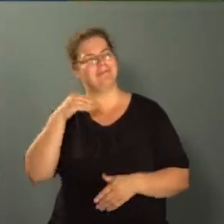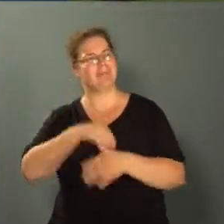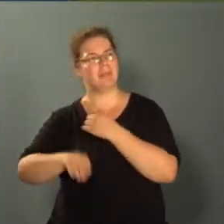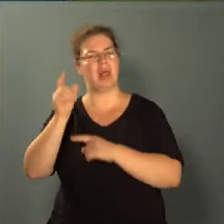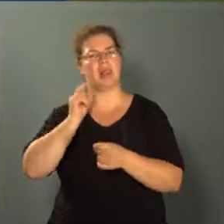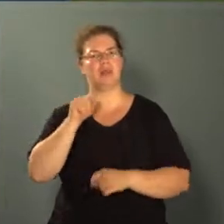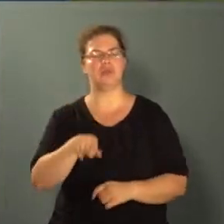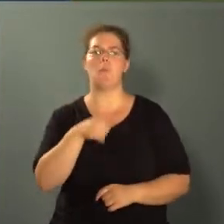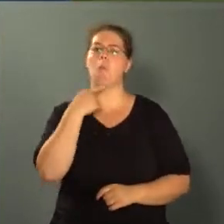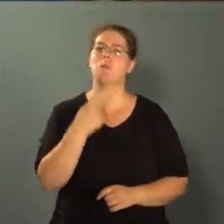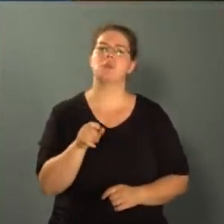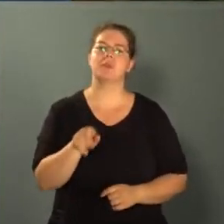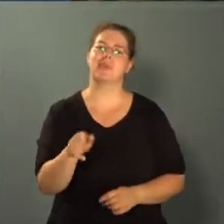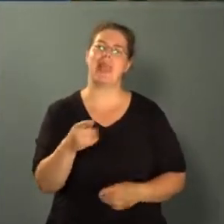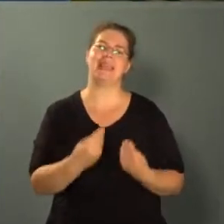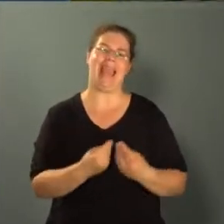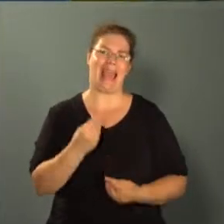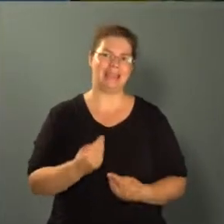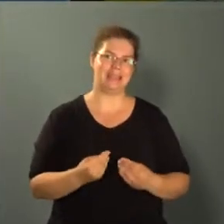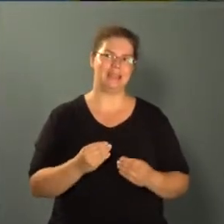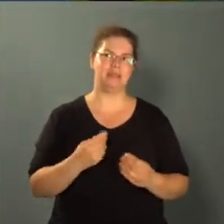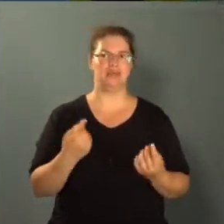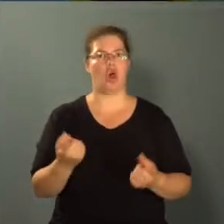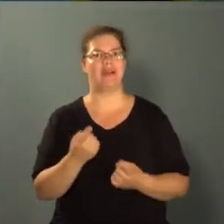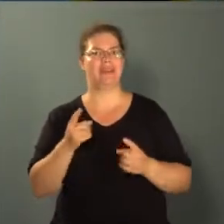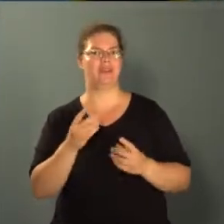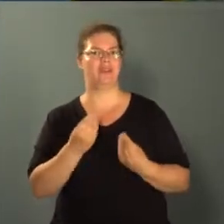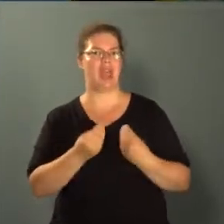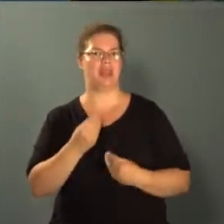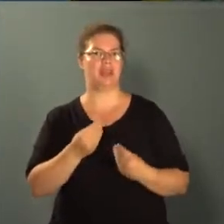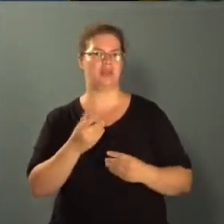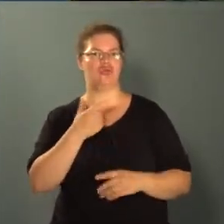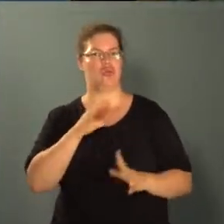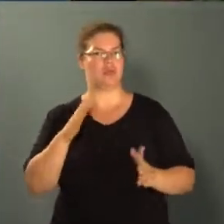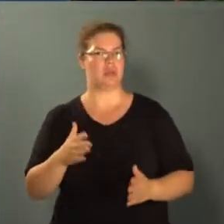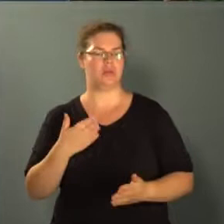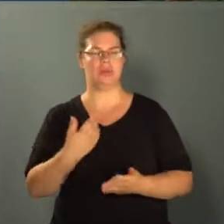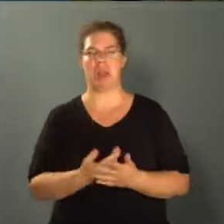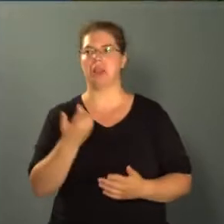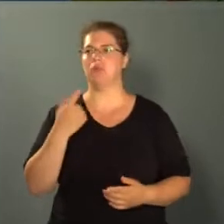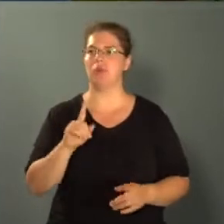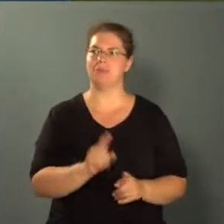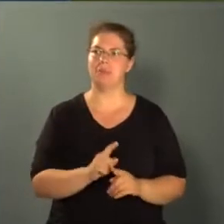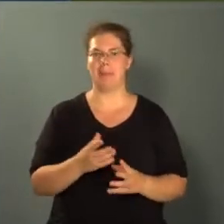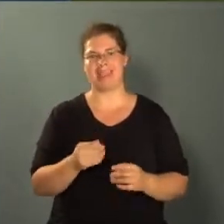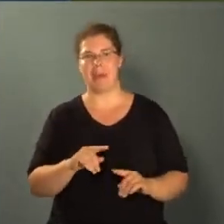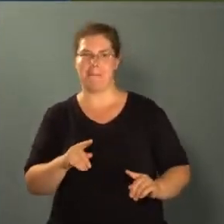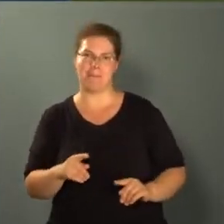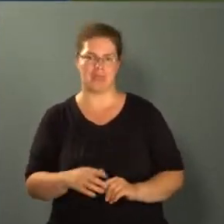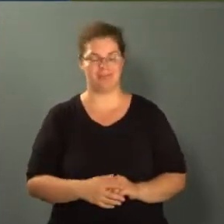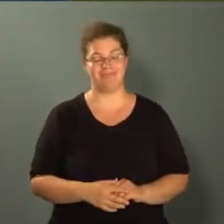hogy mondjuk a te játékos, aktív játékos korszakodban lett volna ilyen, akkor mennyiben lett volna